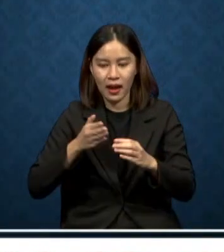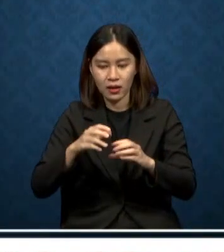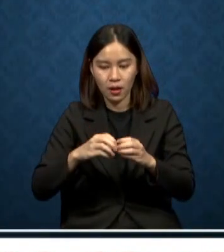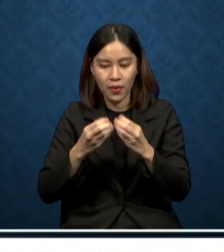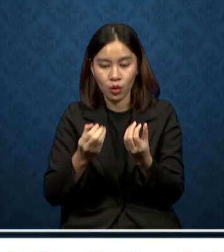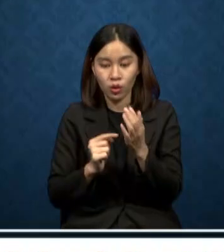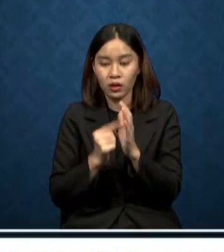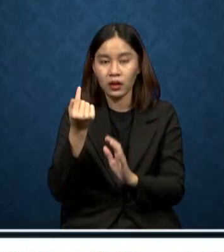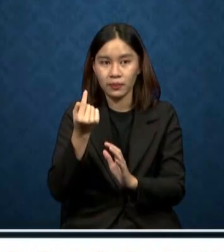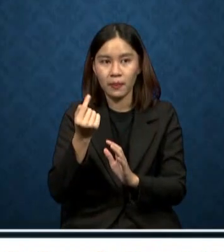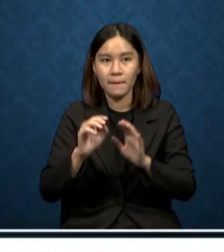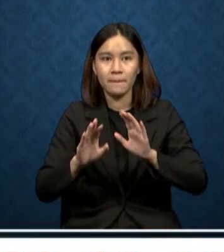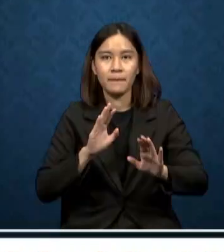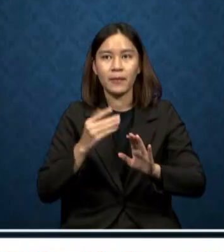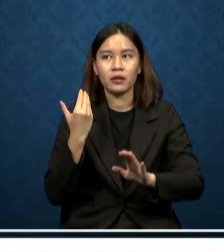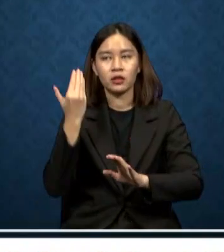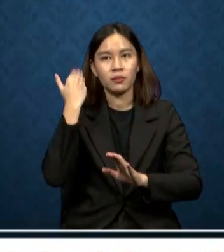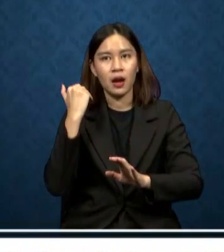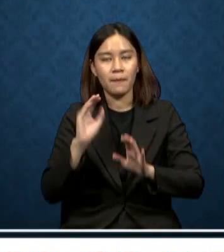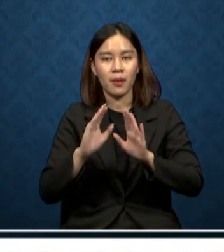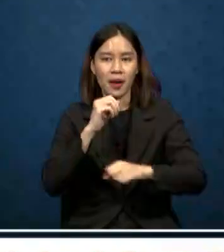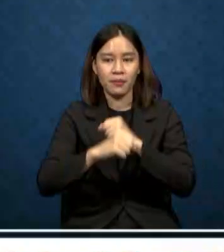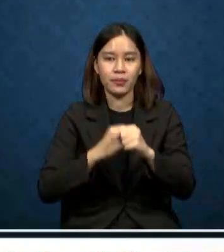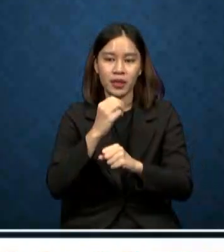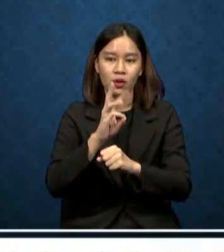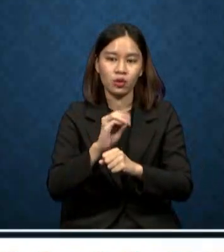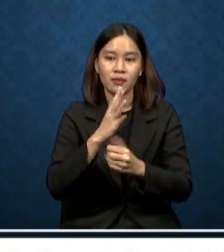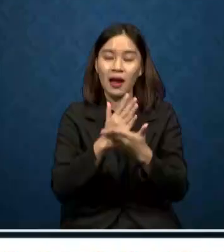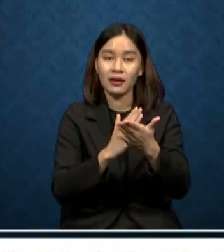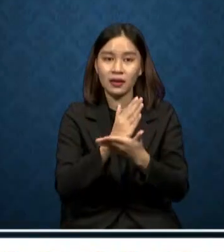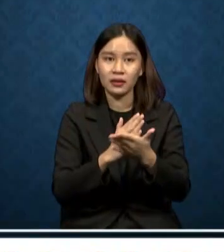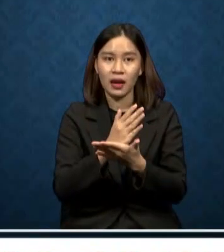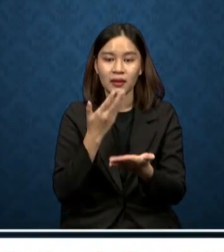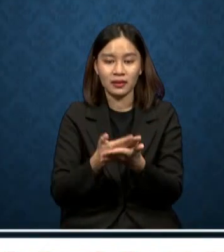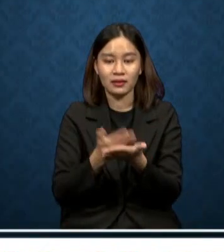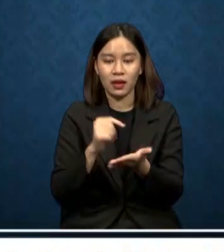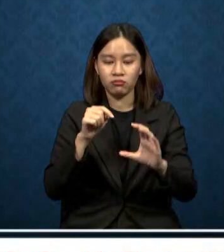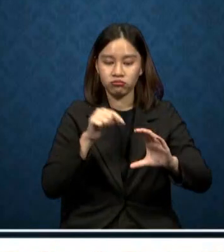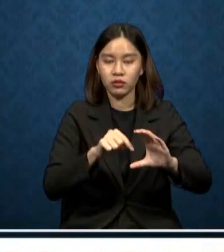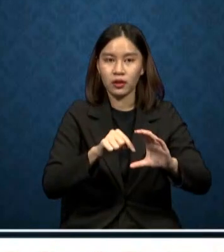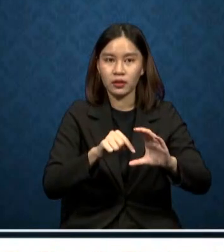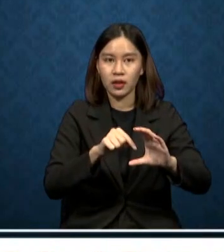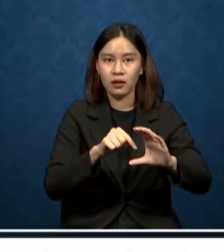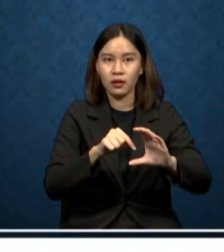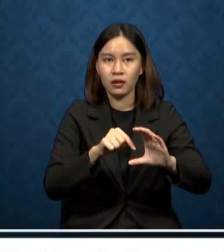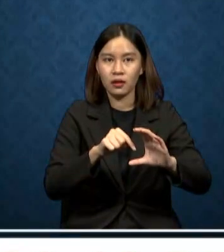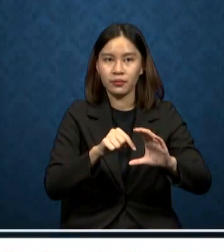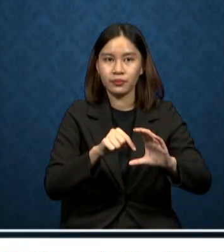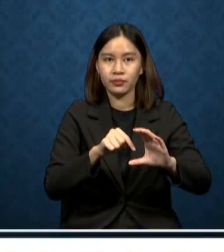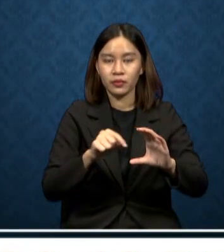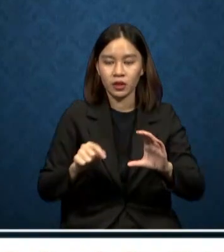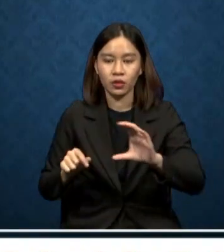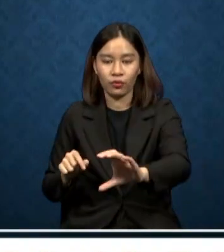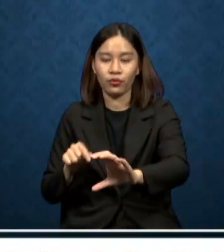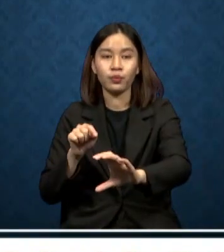รด แรกประมาณที่ ผ่านมา กาง กาง ปี 65 Brexitเขาจะ เอาเงินตรงนั้น de s vida careful เพื่อ